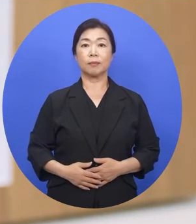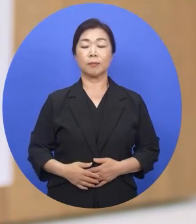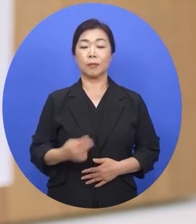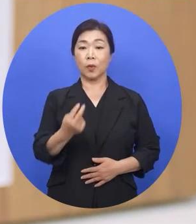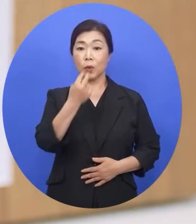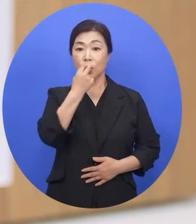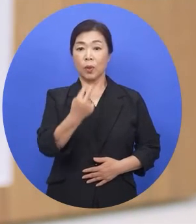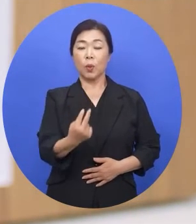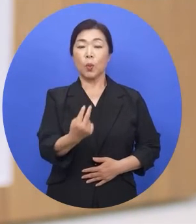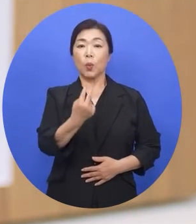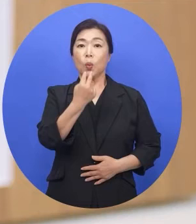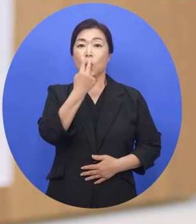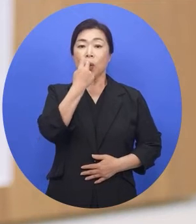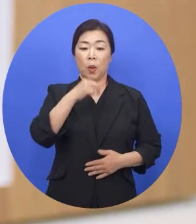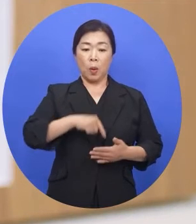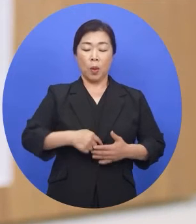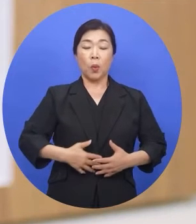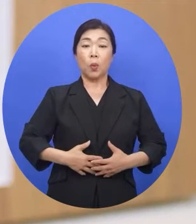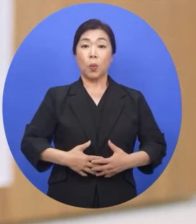숨을 들이쉬고